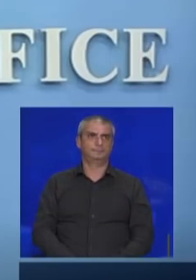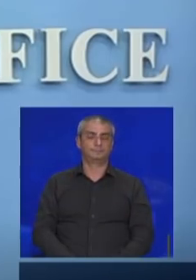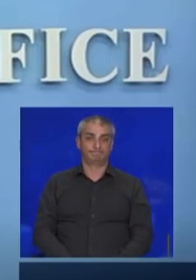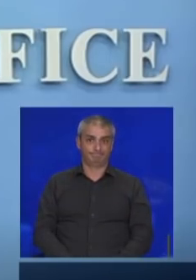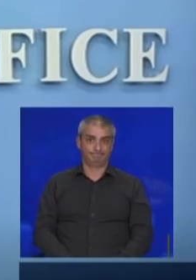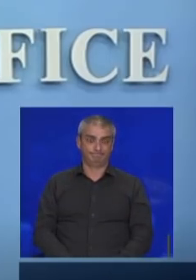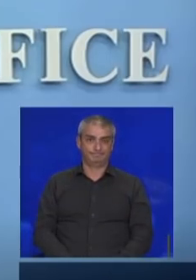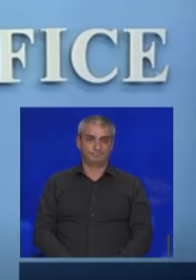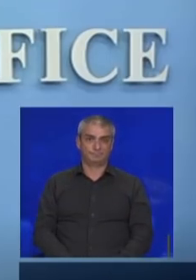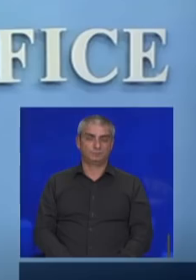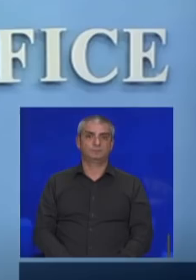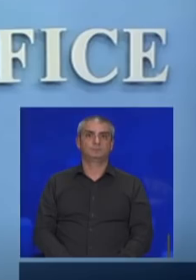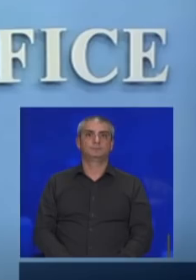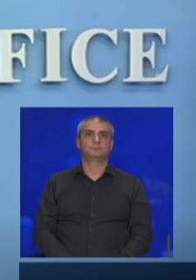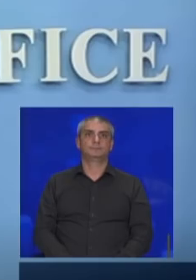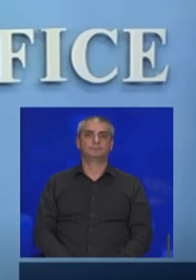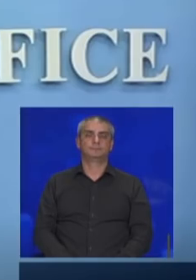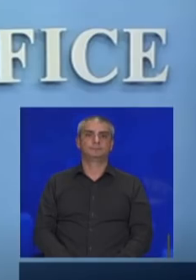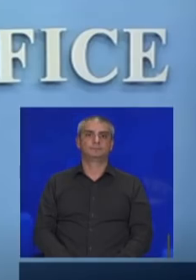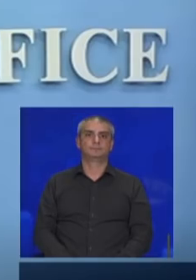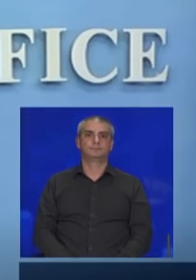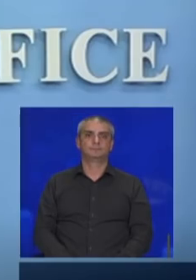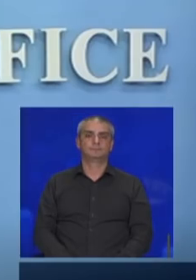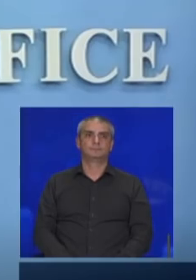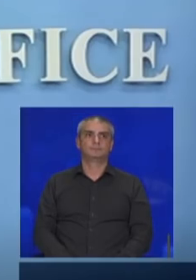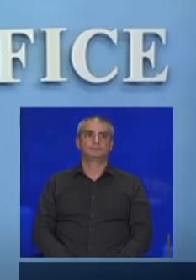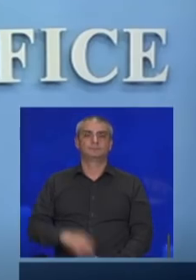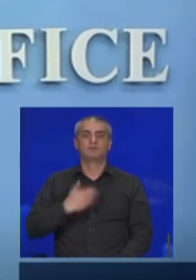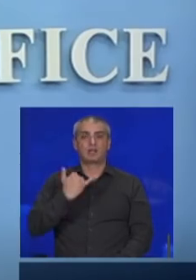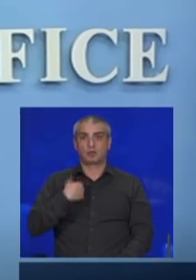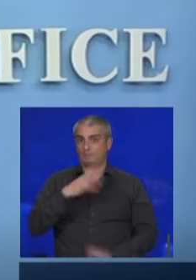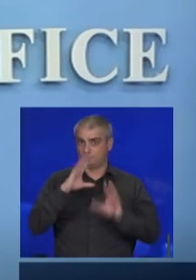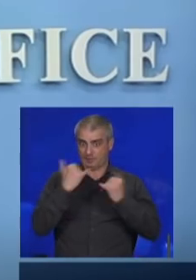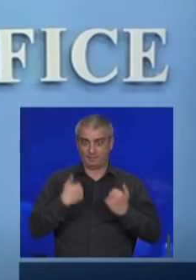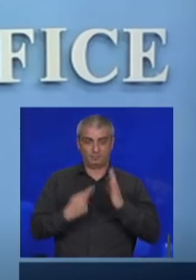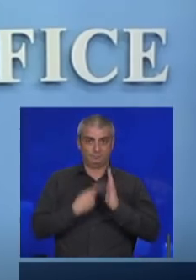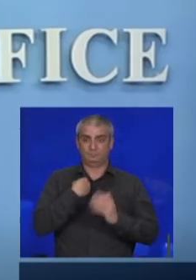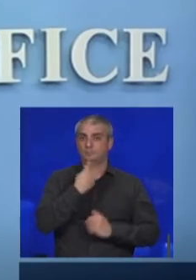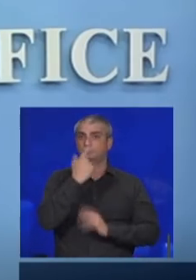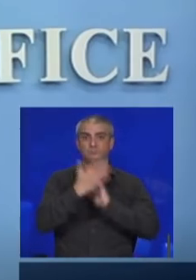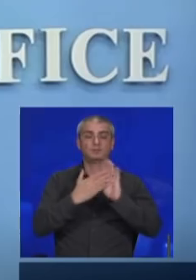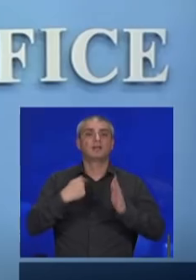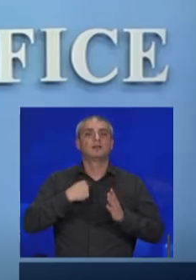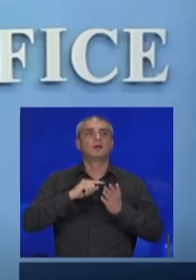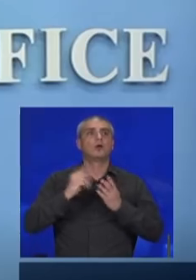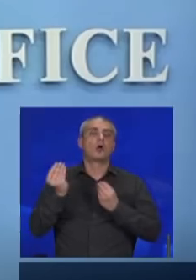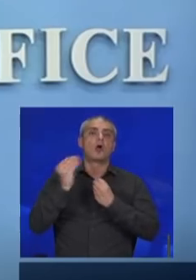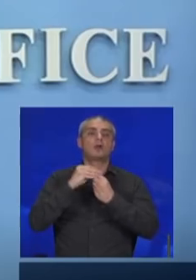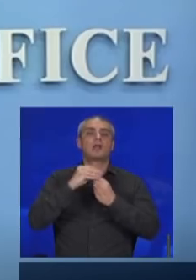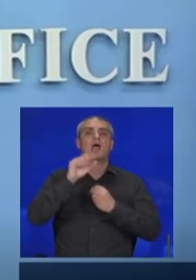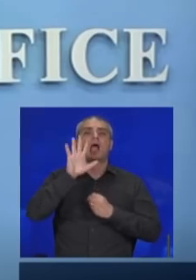כמו כן, אני רוצה להכריז הערב כאן, כי בכוונתי להקצות עוד 5 מיליארד